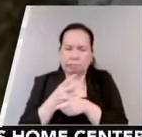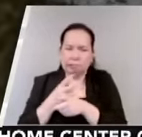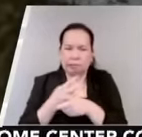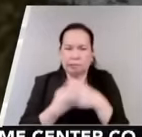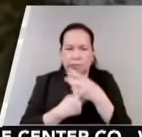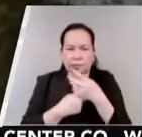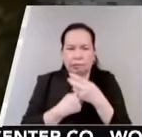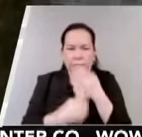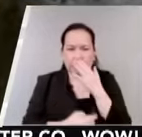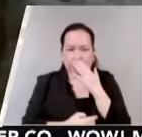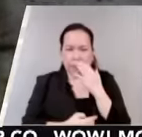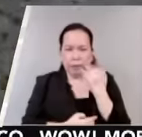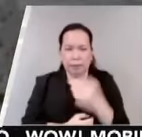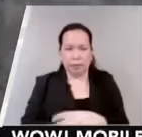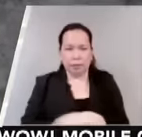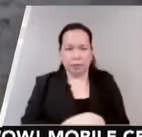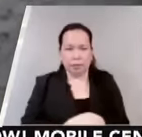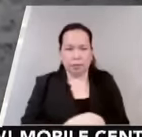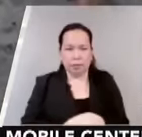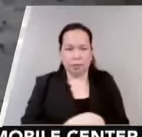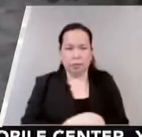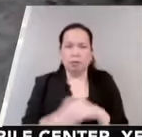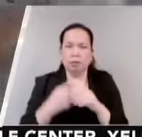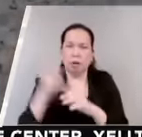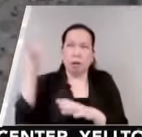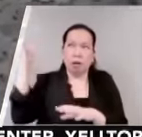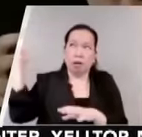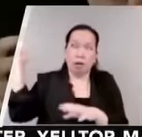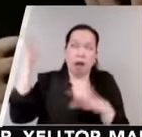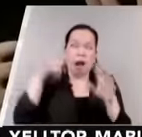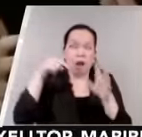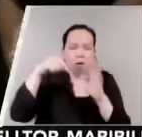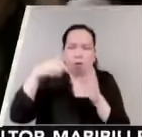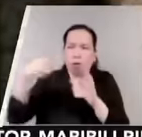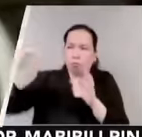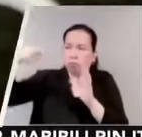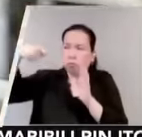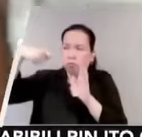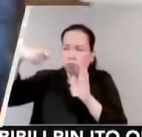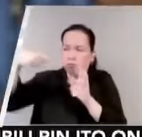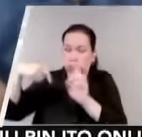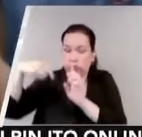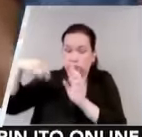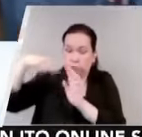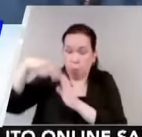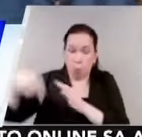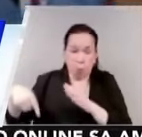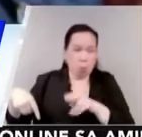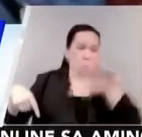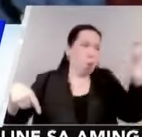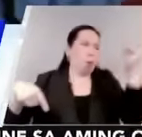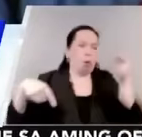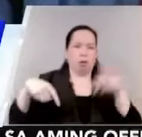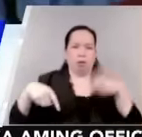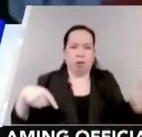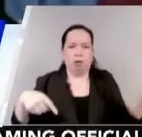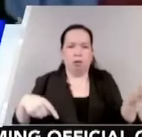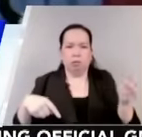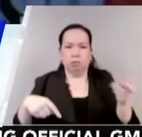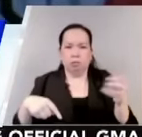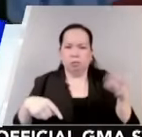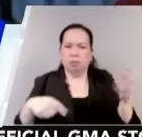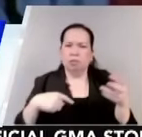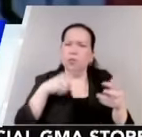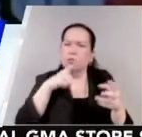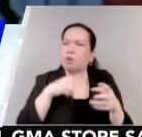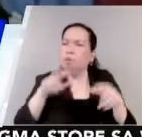Takas talaga. Kung wala yung dingding na yon, tumilapon siya sa dagat. Kwento nila, hindi na raw nila alam ang gagawin ng mga oras na yon sa